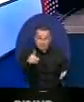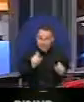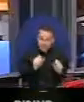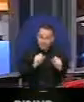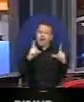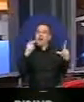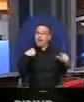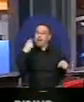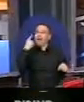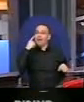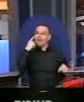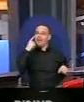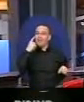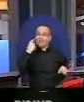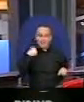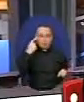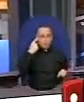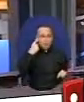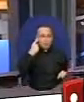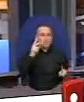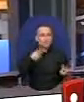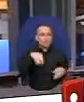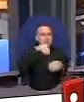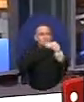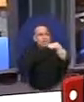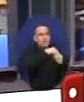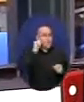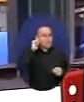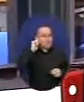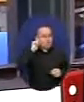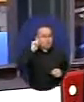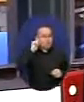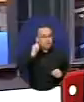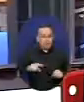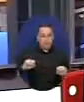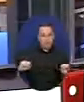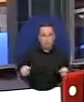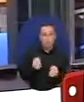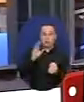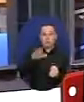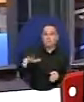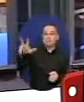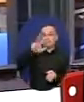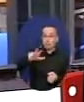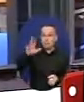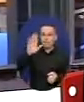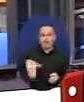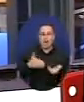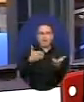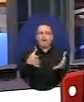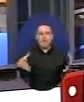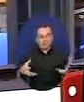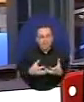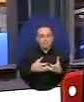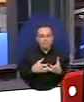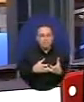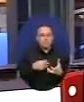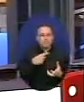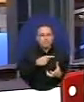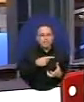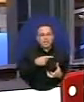מבחינתי. כי אני חושבת שיש משהו בנשים שפועלות ציבורית וחברתית, שצריכות לקבל לעומק את